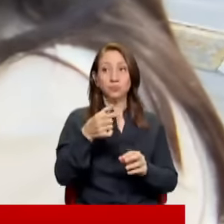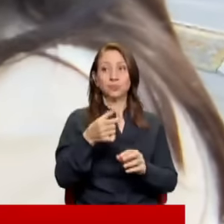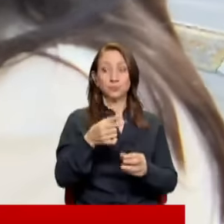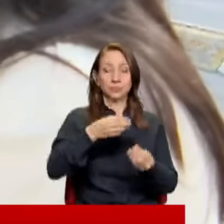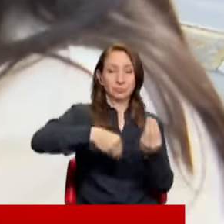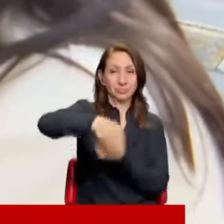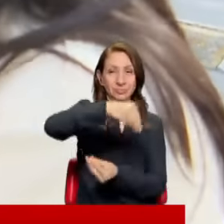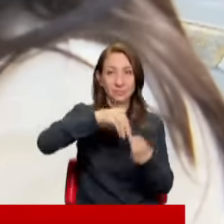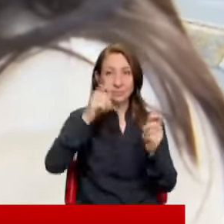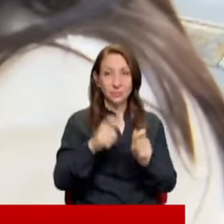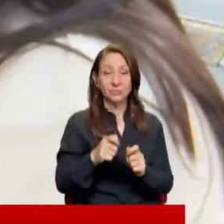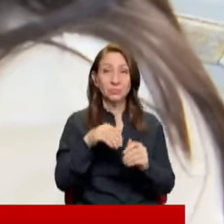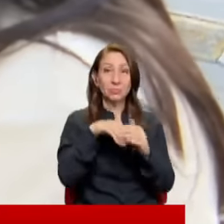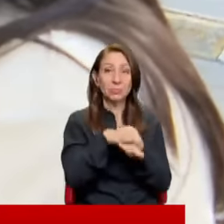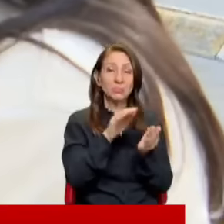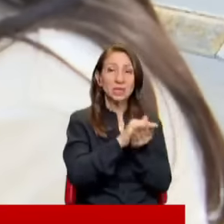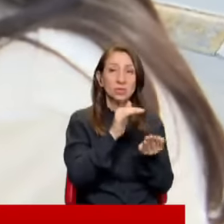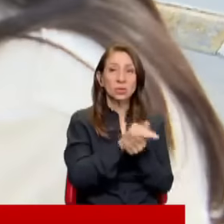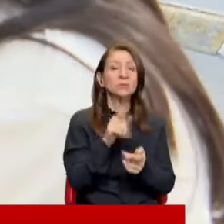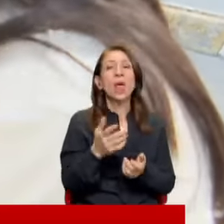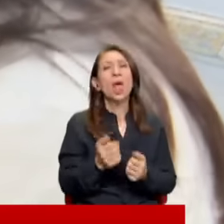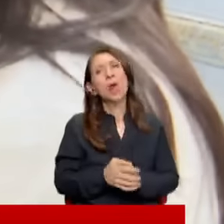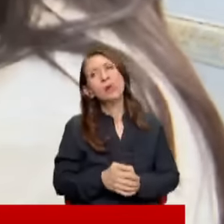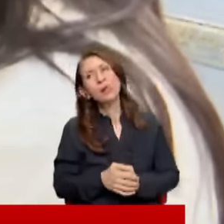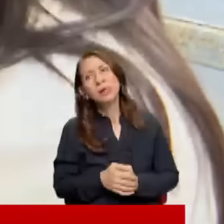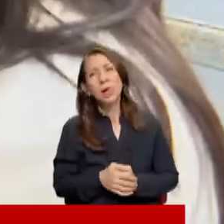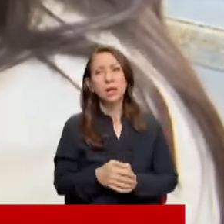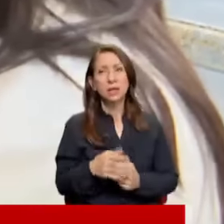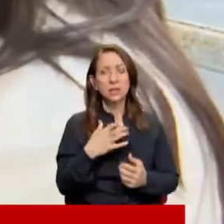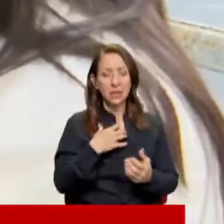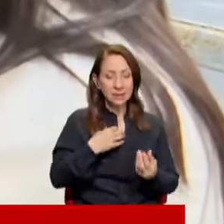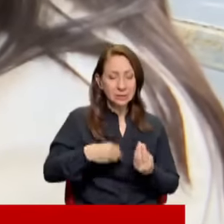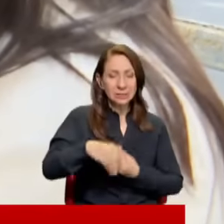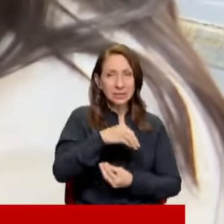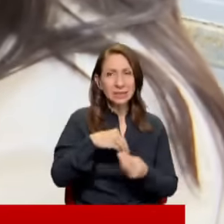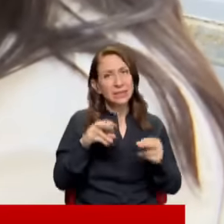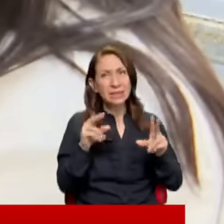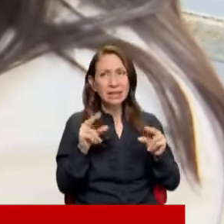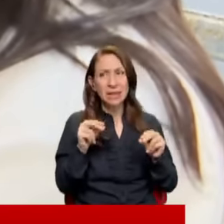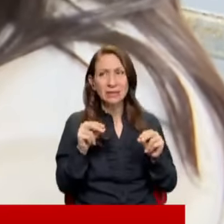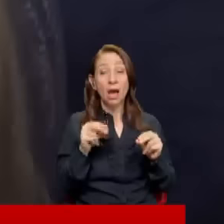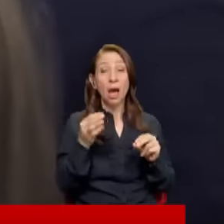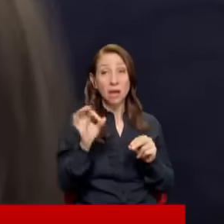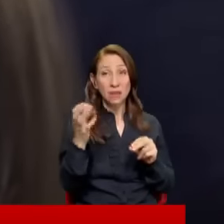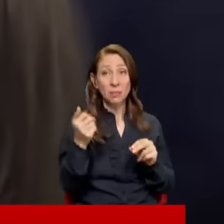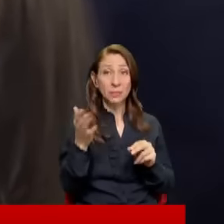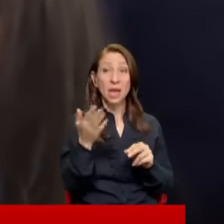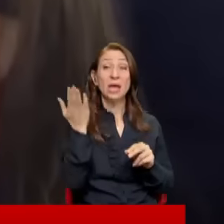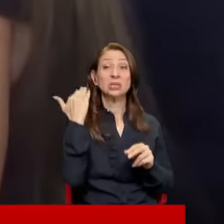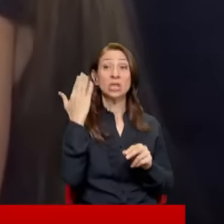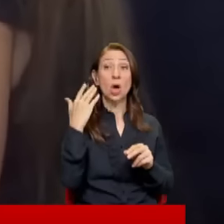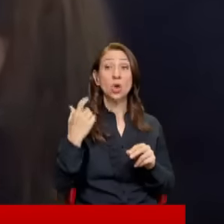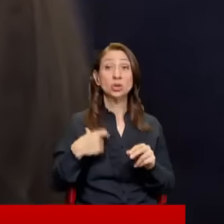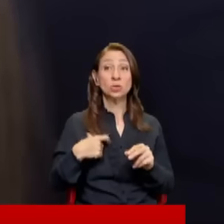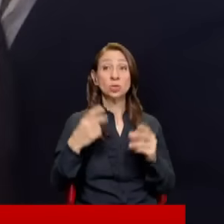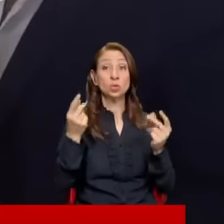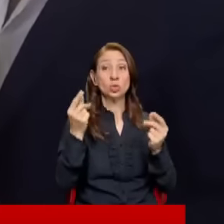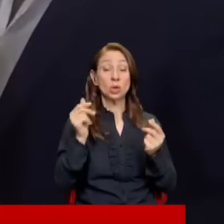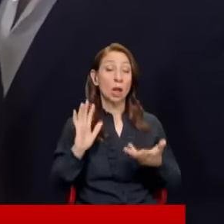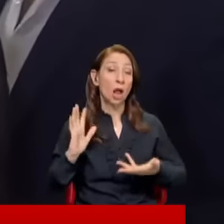tüme çeviriyordu biriktiriyordum ama Şimdi yanından geçemiyoruz kendimizi çevirebilsem bırak altını Eskiden özellikle